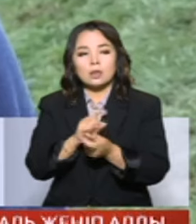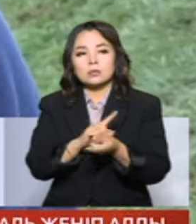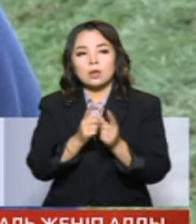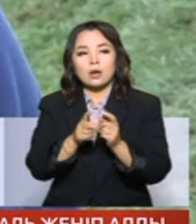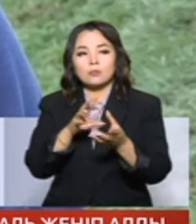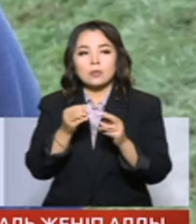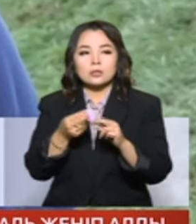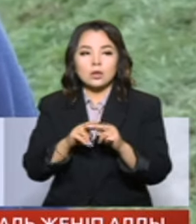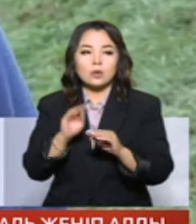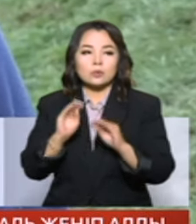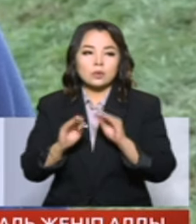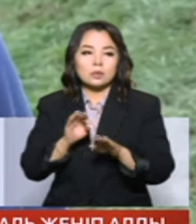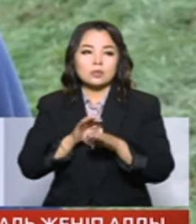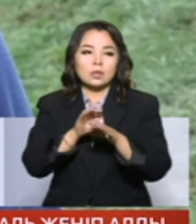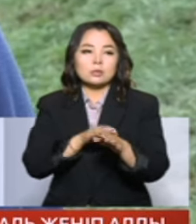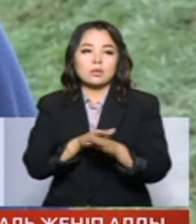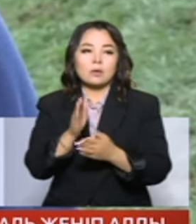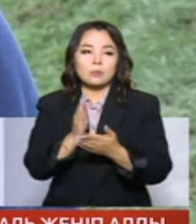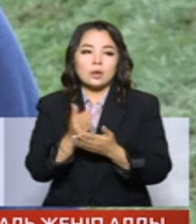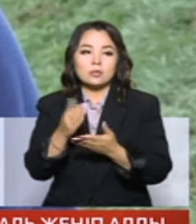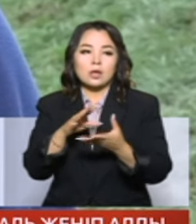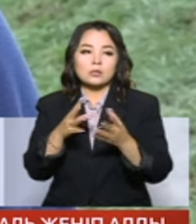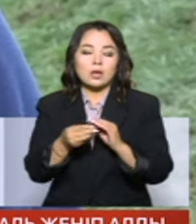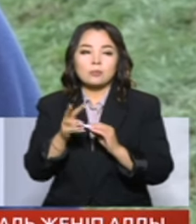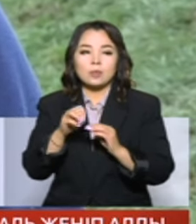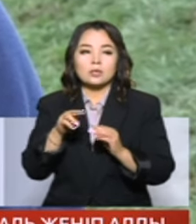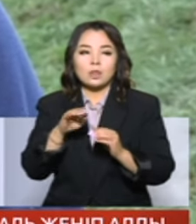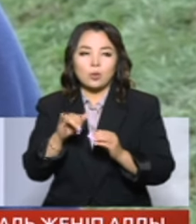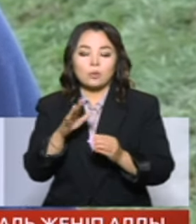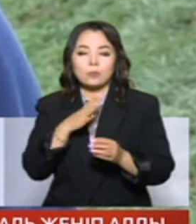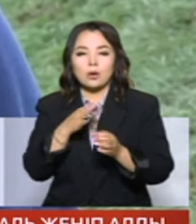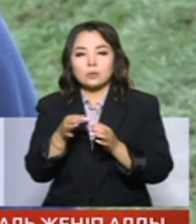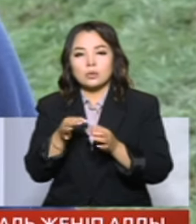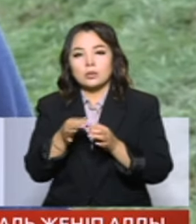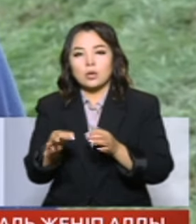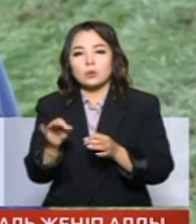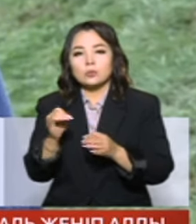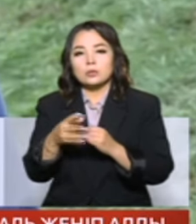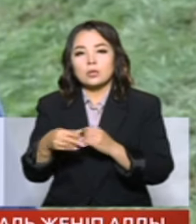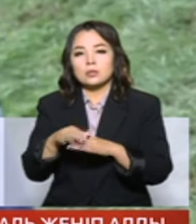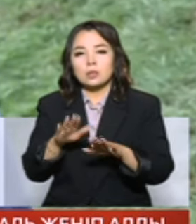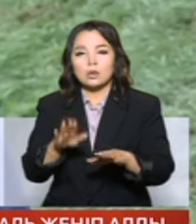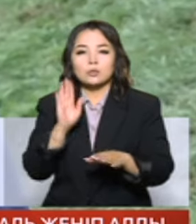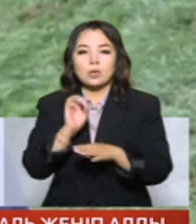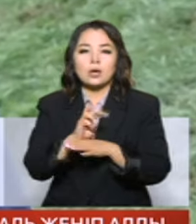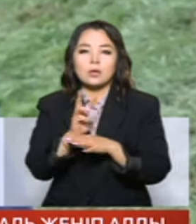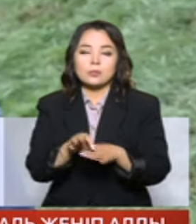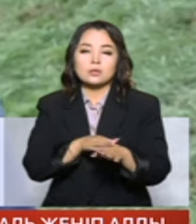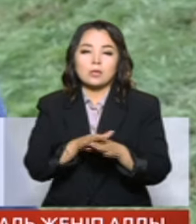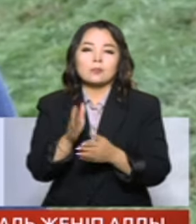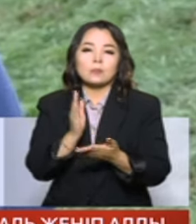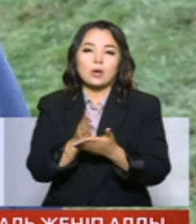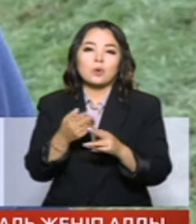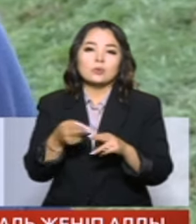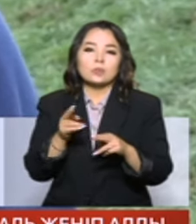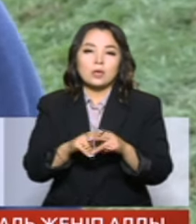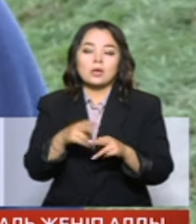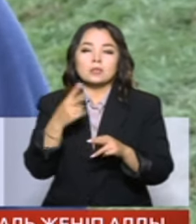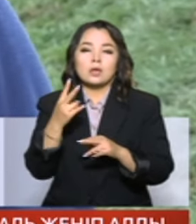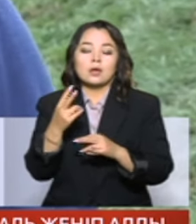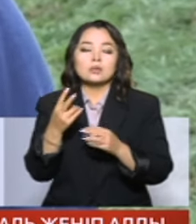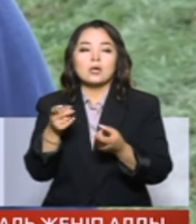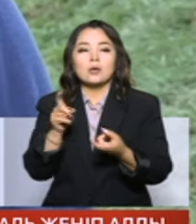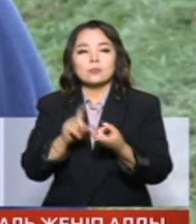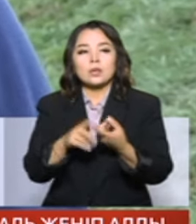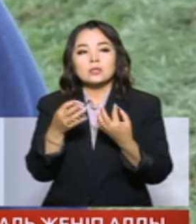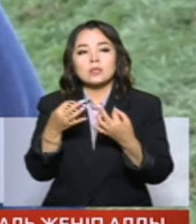қазу секілді жұмыстар атқарылып жатыр. Бұның нәтижесінде медиа ауданының оңтүстік бөлігін тұрақты түрде сумен қамтамасыз етуге болады. Яғни екі тәуелсіз